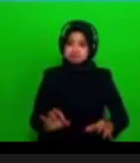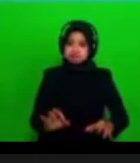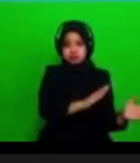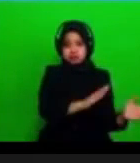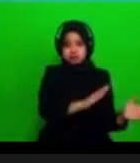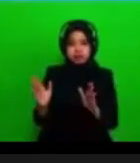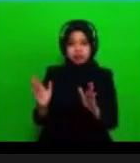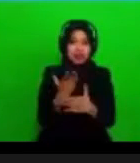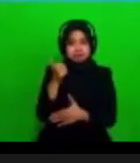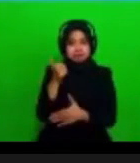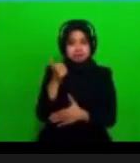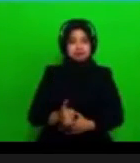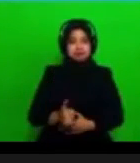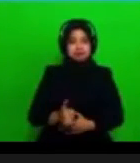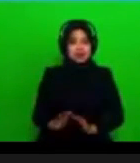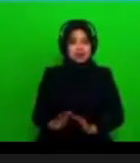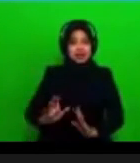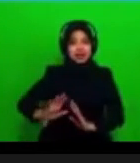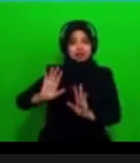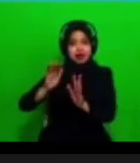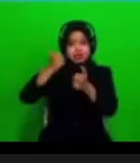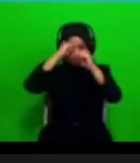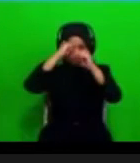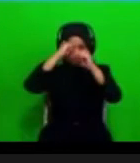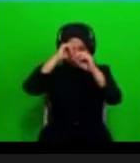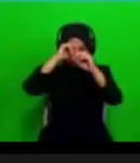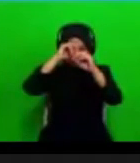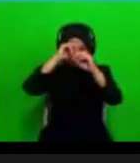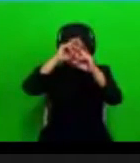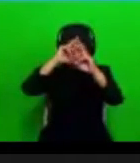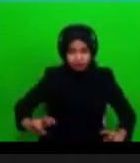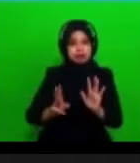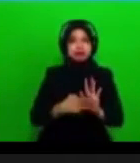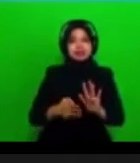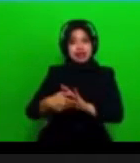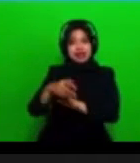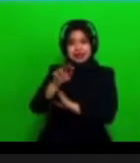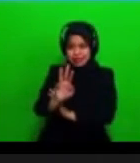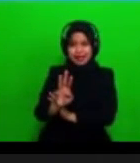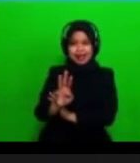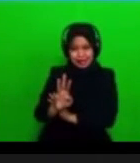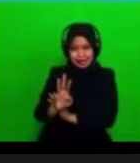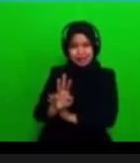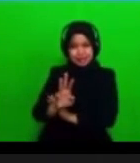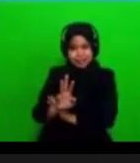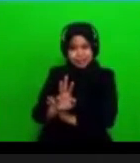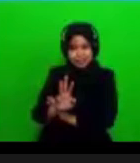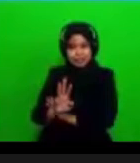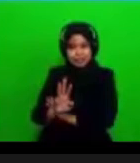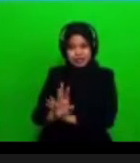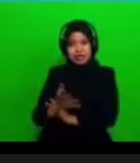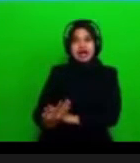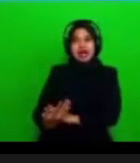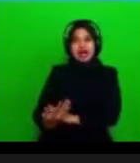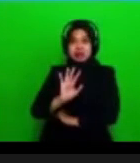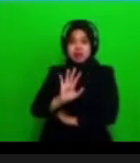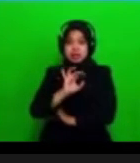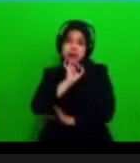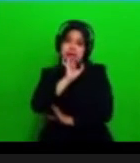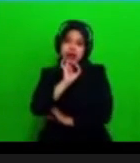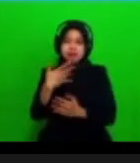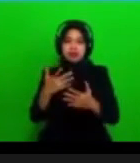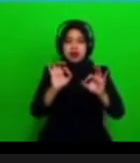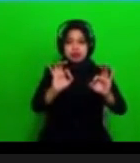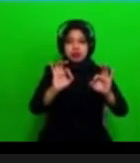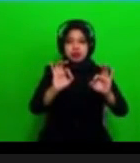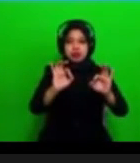Slide berikutnya. Ini tadi sudah kita berhasil teropong kan tiga permasalahan itu. Sebelum nanti saya akan sampaikan